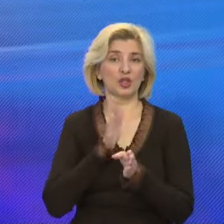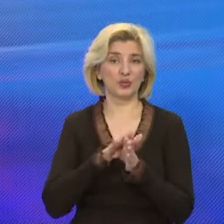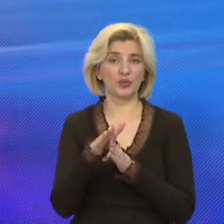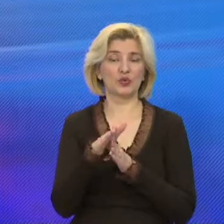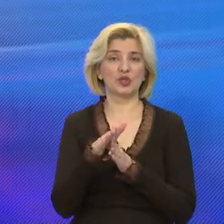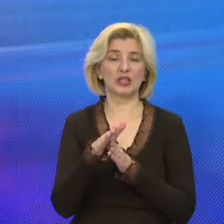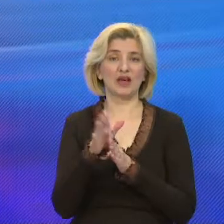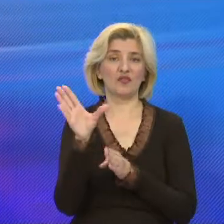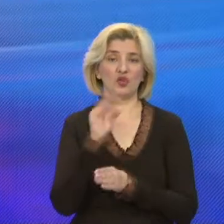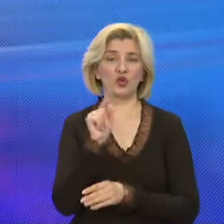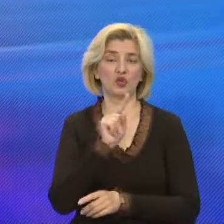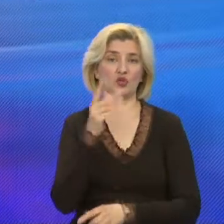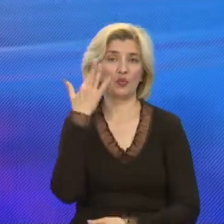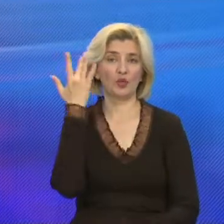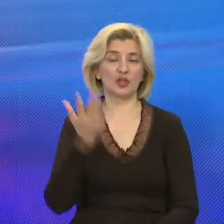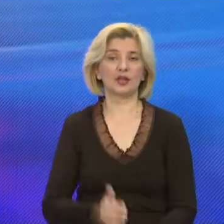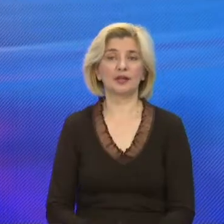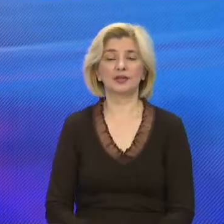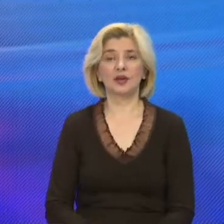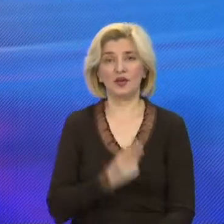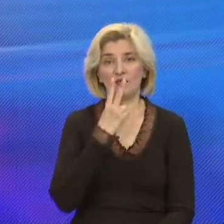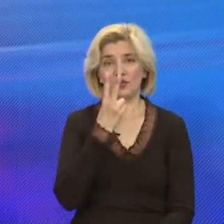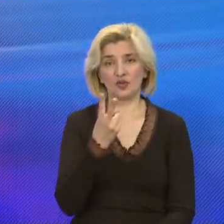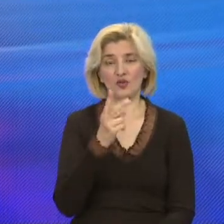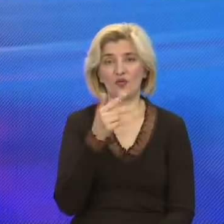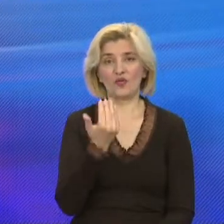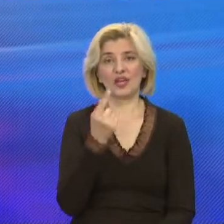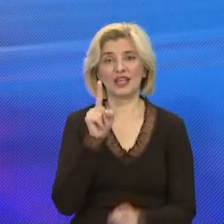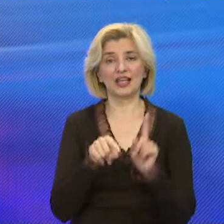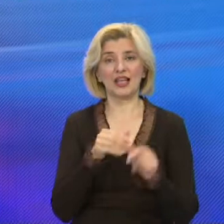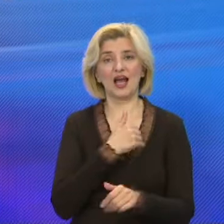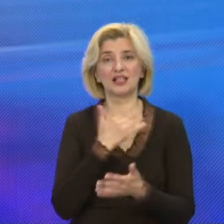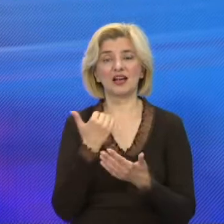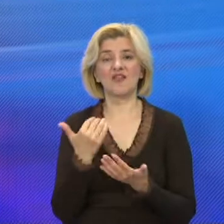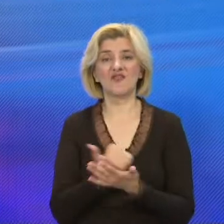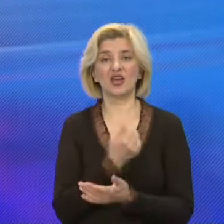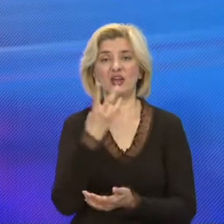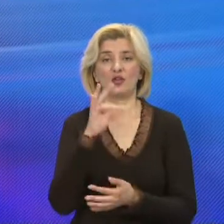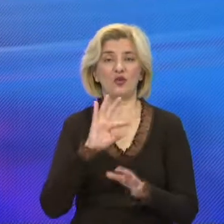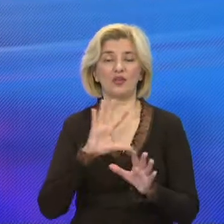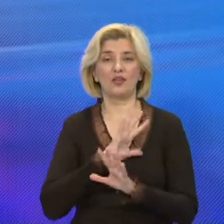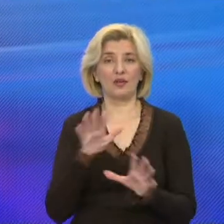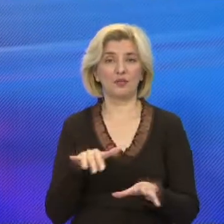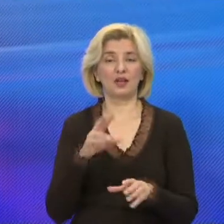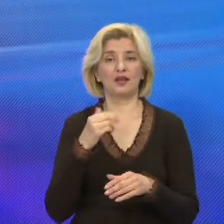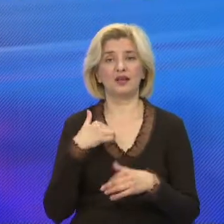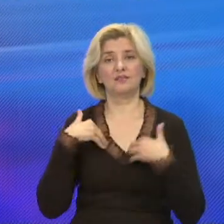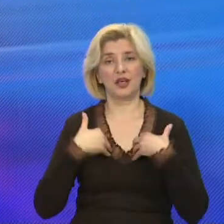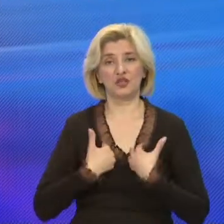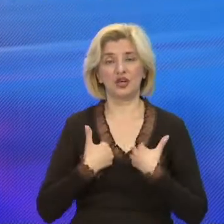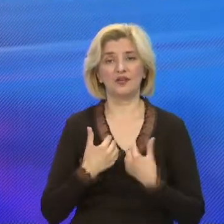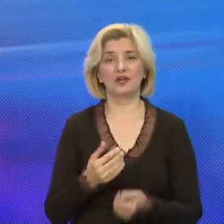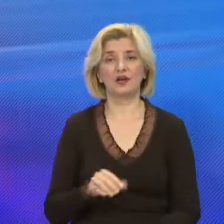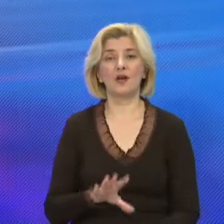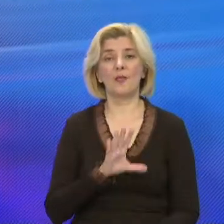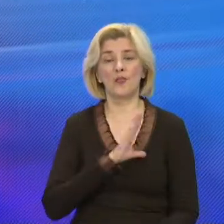сбудется. Елена, все, о чем мечтаете. Вот вы говорите верить, но я же вижу по глазам, вы иногда хотели выиграть, а не выиграли и отчаивались. Вот было